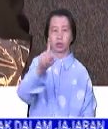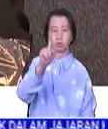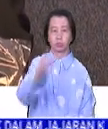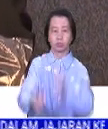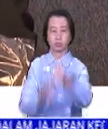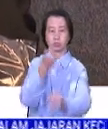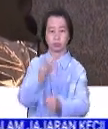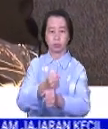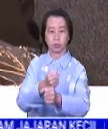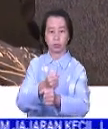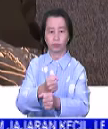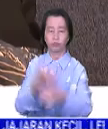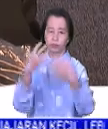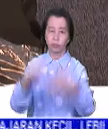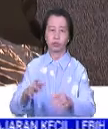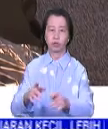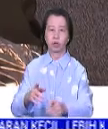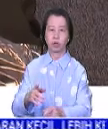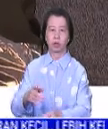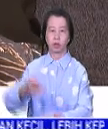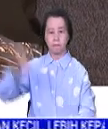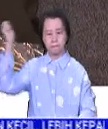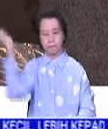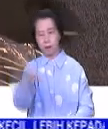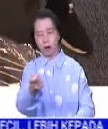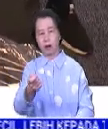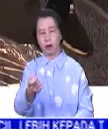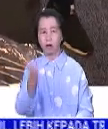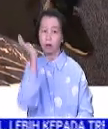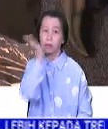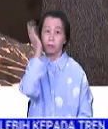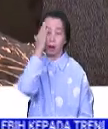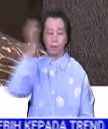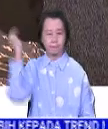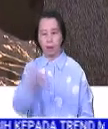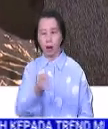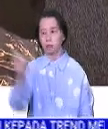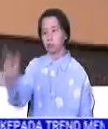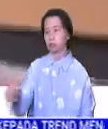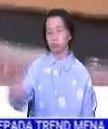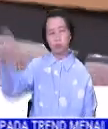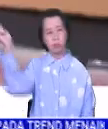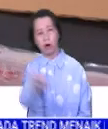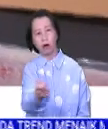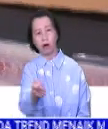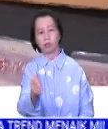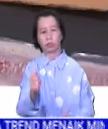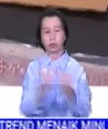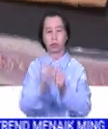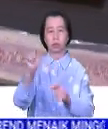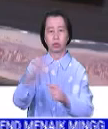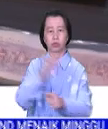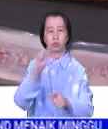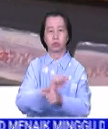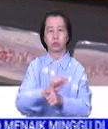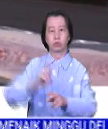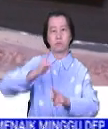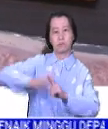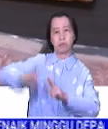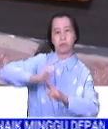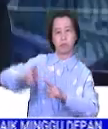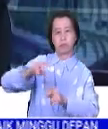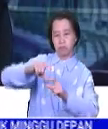tahun telah ditetap di kepala oleh suspek dengan menggunakan sebilah